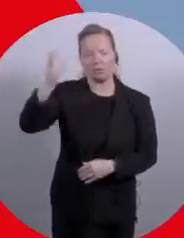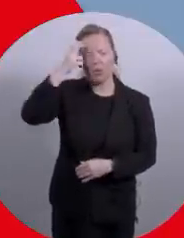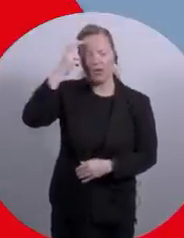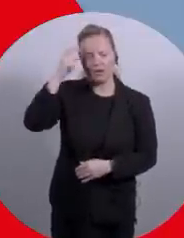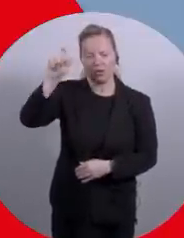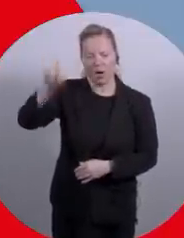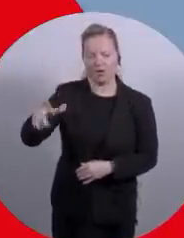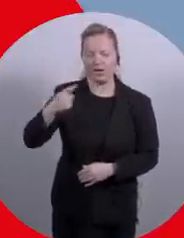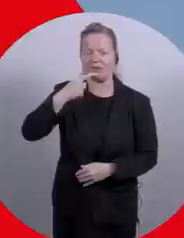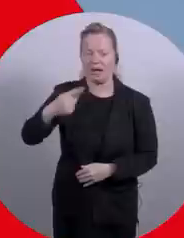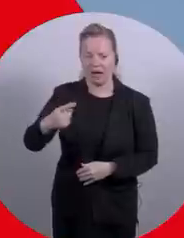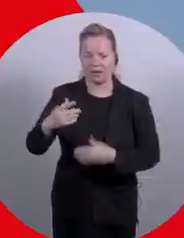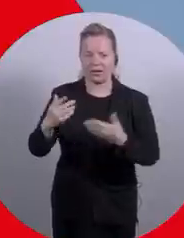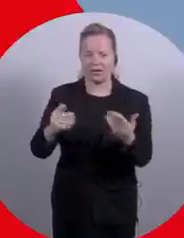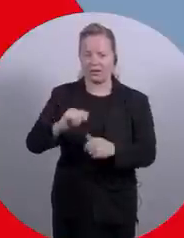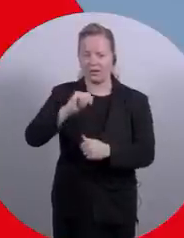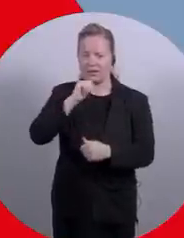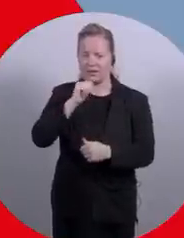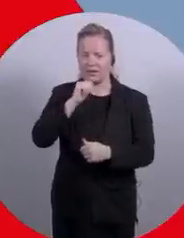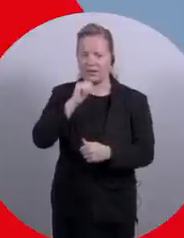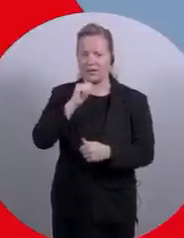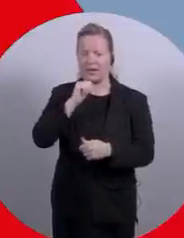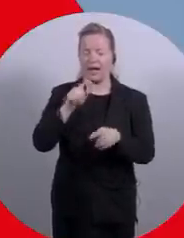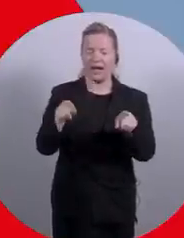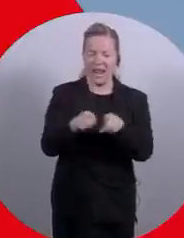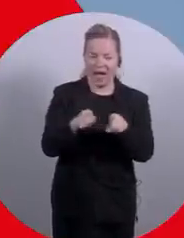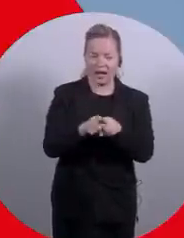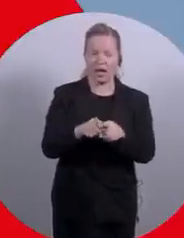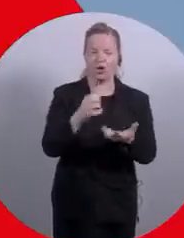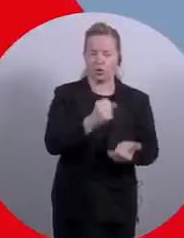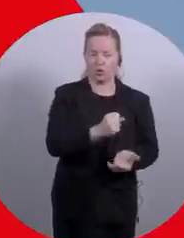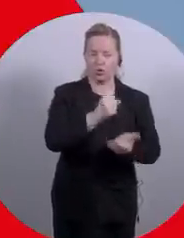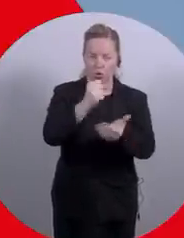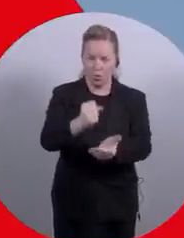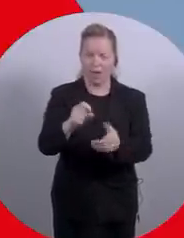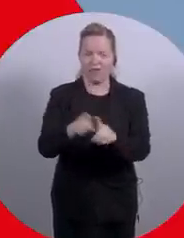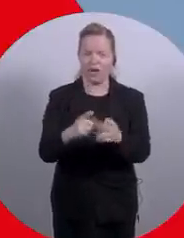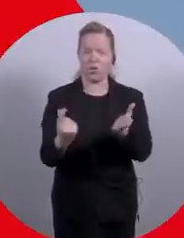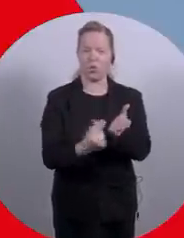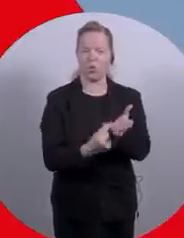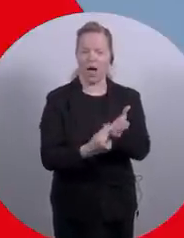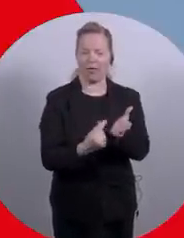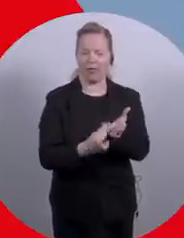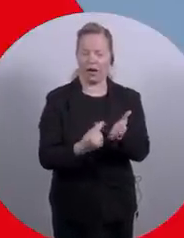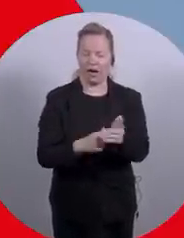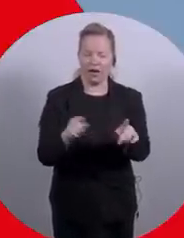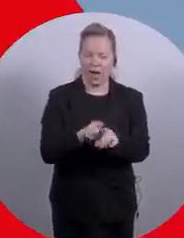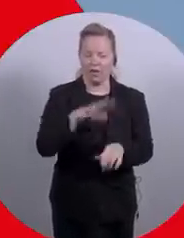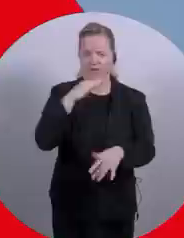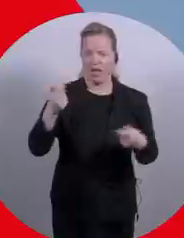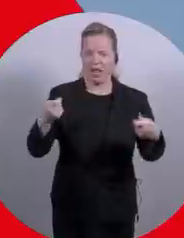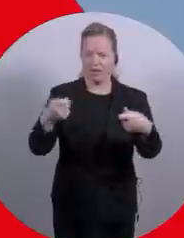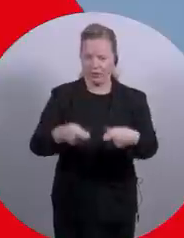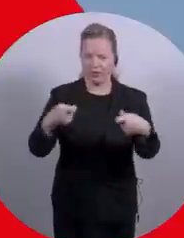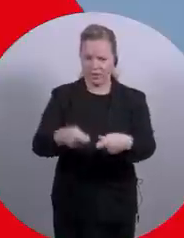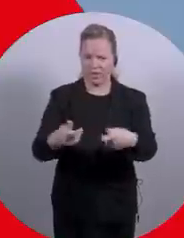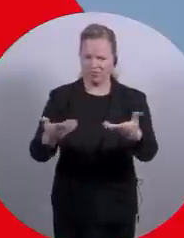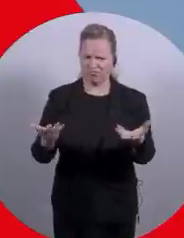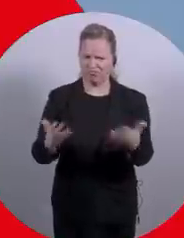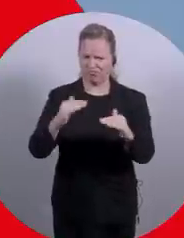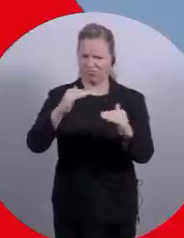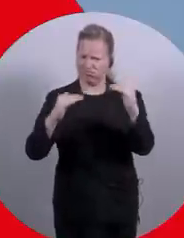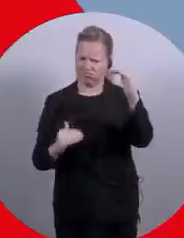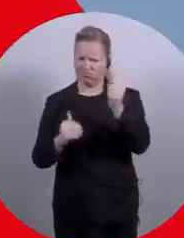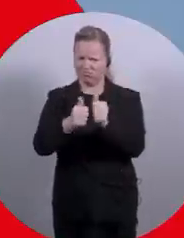die selbe die gleiche Summe wie Uganda investiert und das ist etwas wo Chancen